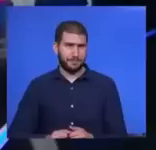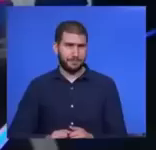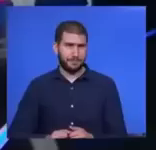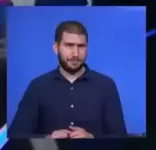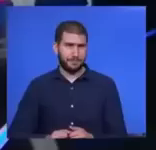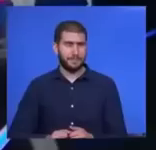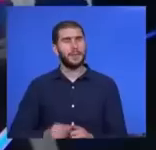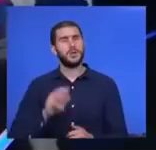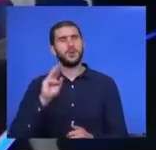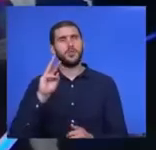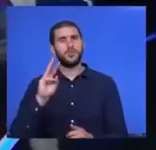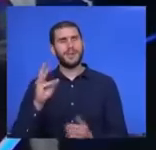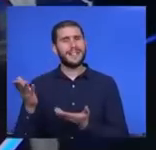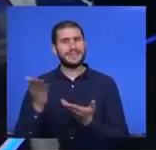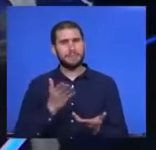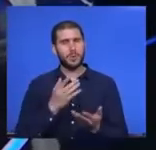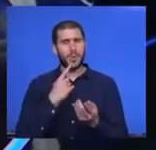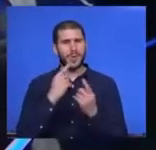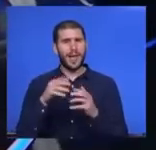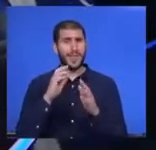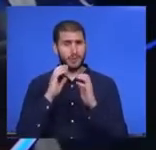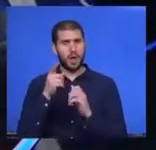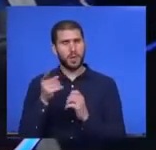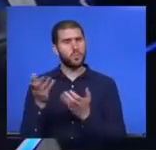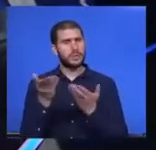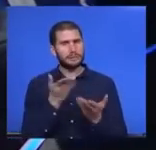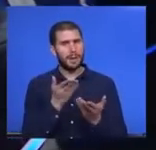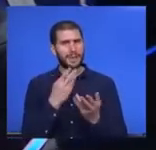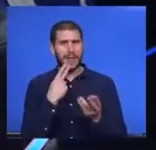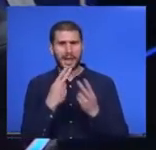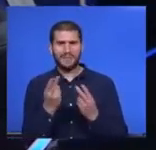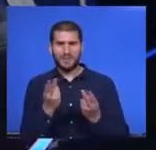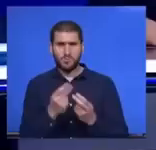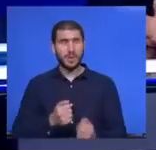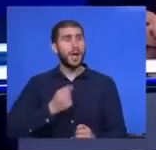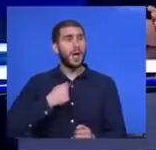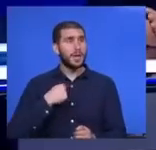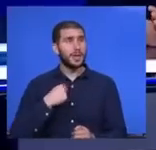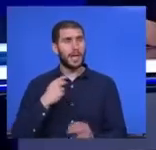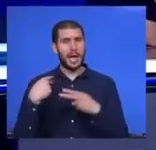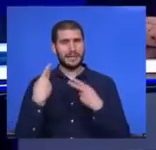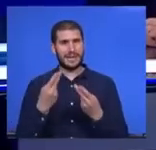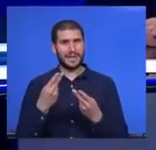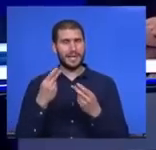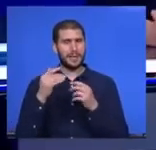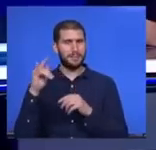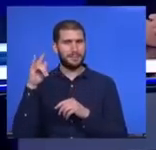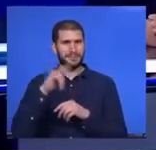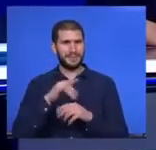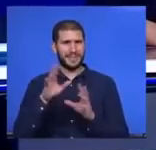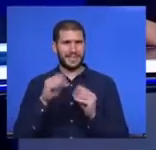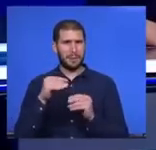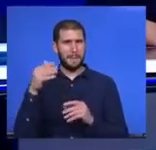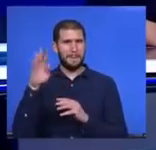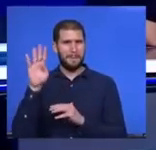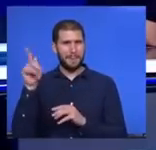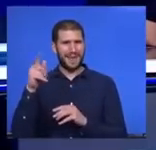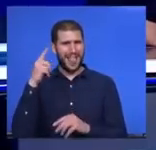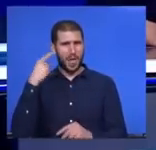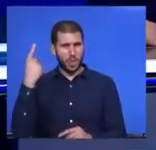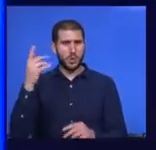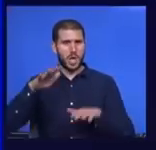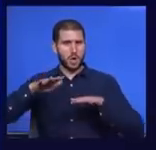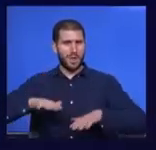שירי, תזמנו אותך על דיון על התקשורת, אבל מוזמנת להתייחס כמובן. איילה, אני חוזרת הבוקר מהנסיעה המדינית עם נתניהו ללונדון. הוא ישב